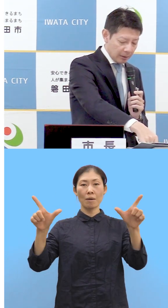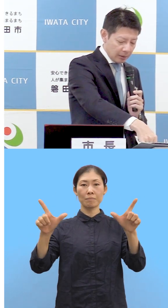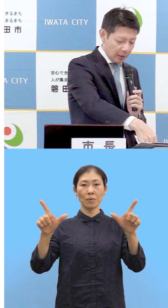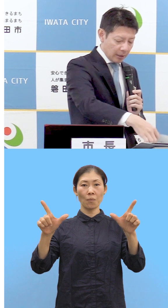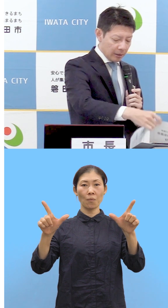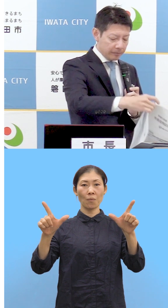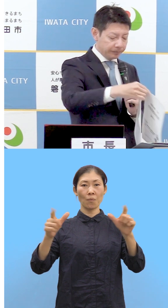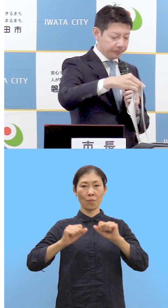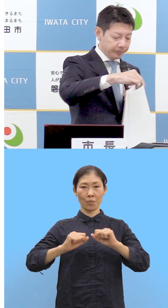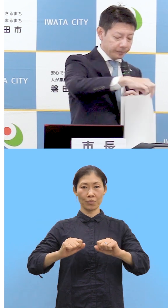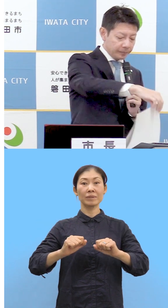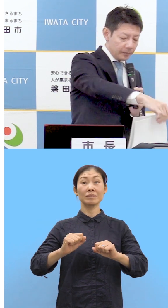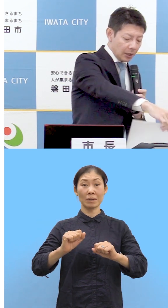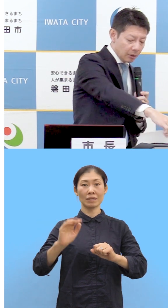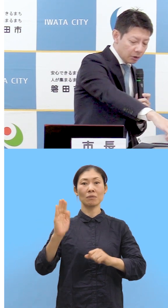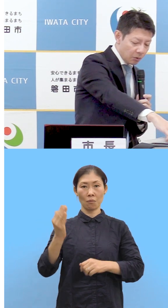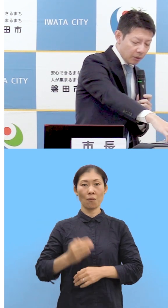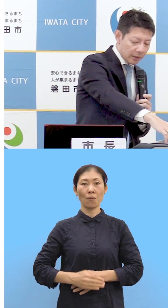が、